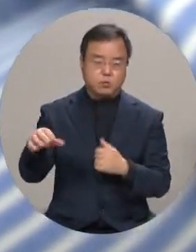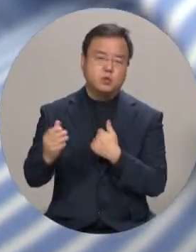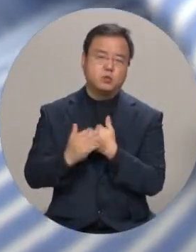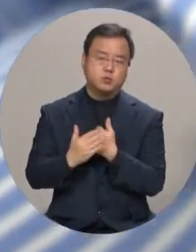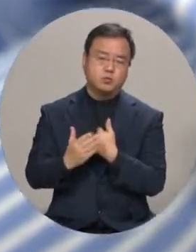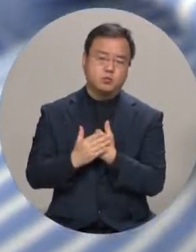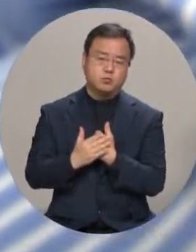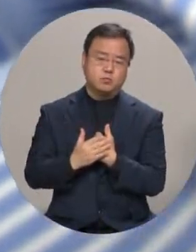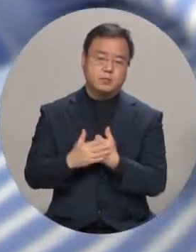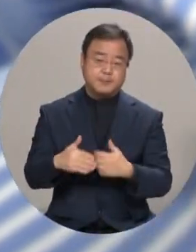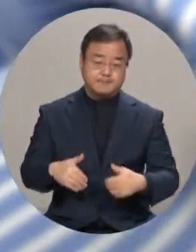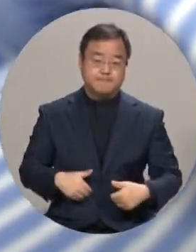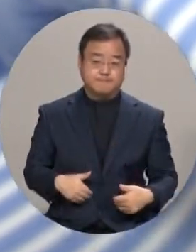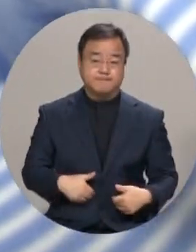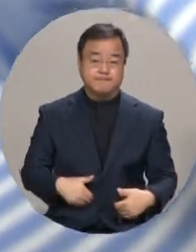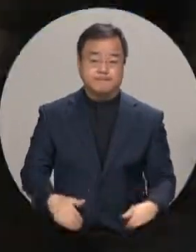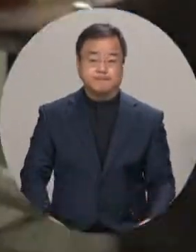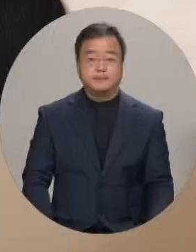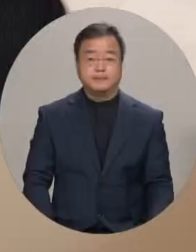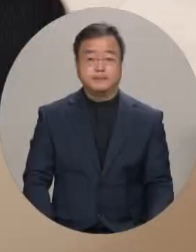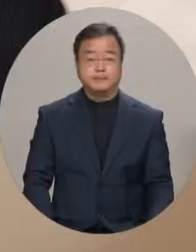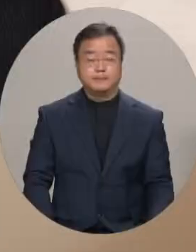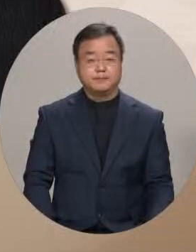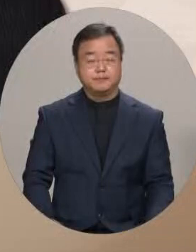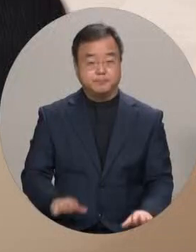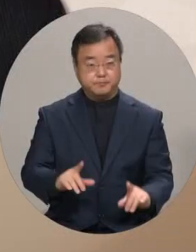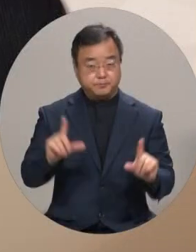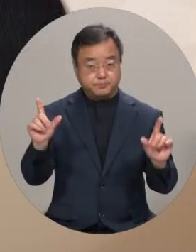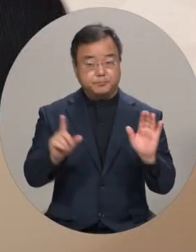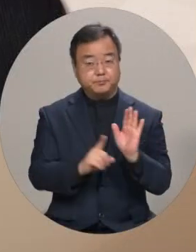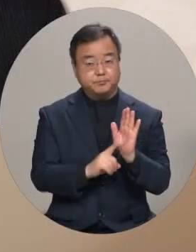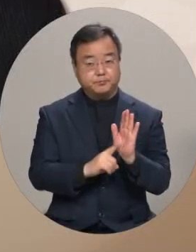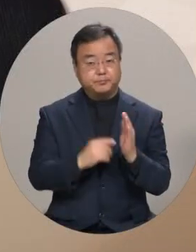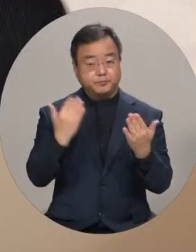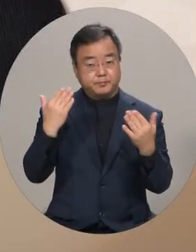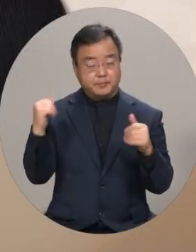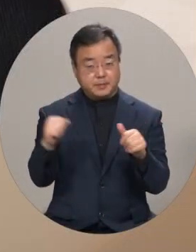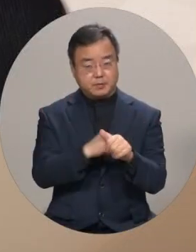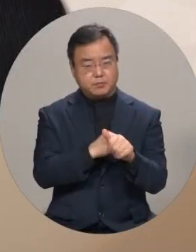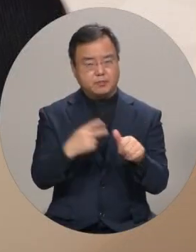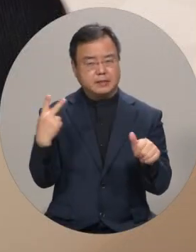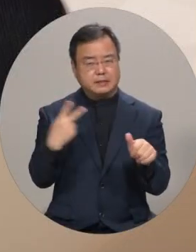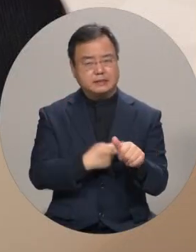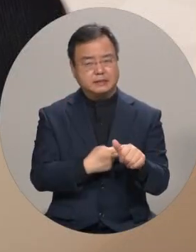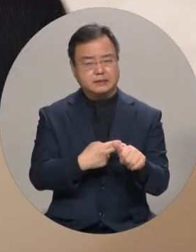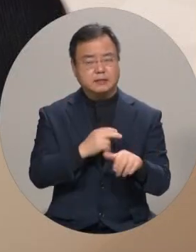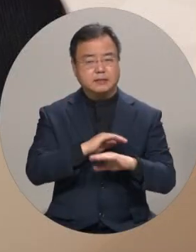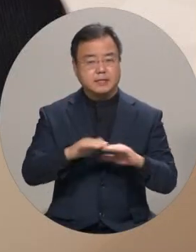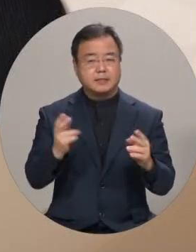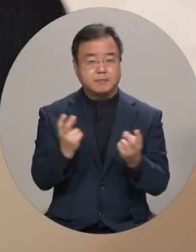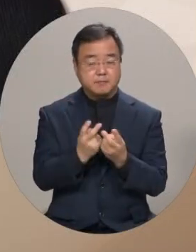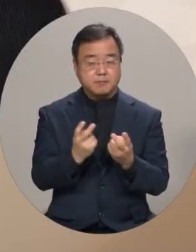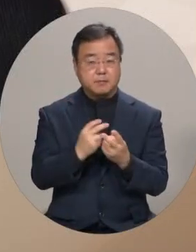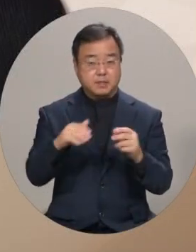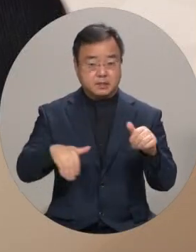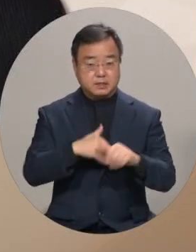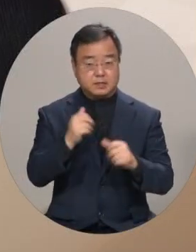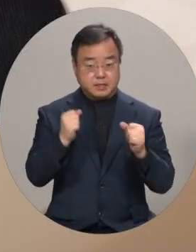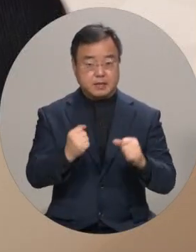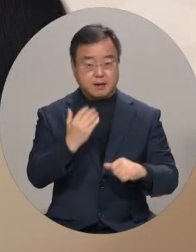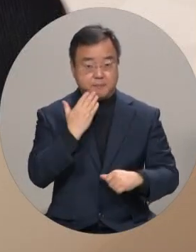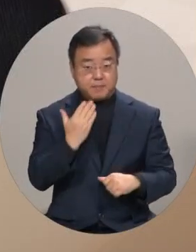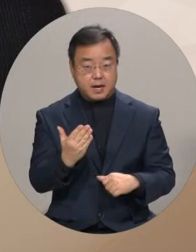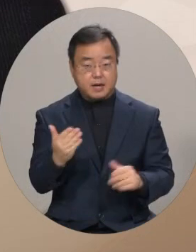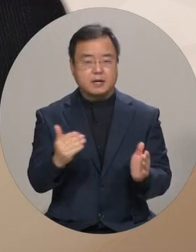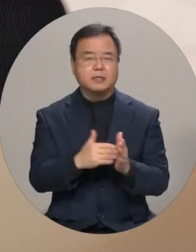많이 돼주시면 좋겠습니다. 네, 올해 발표한 학교폭력 근절 대책이 현장에 뿌리를 내리기까지는 시간이